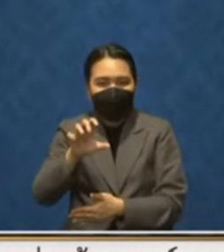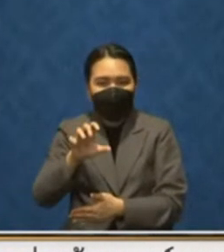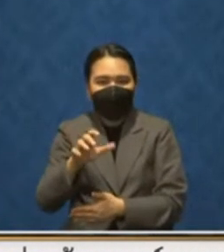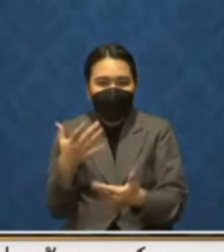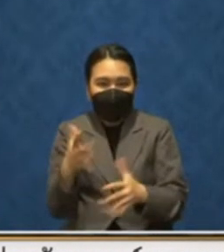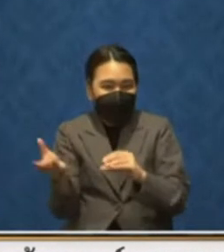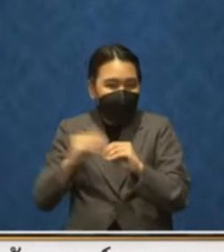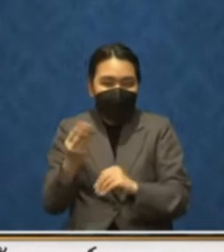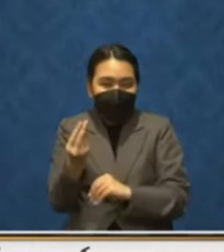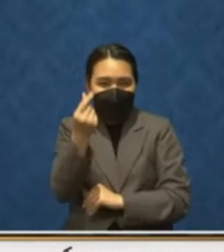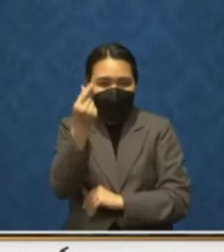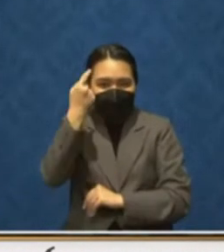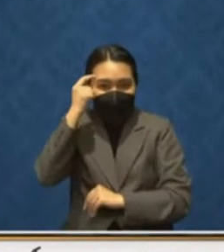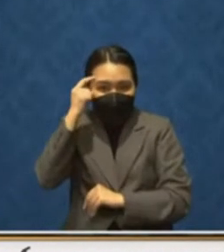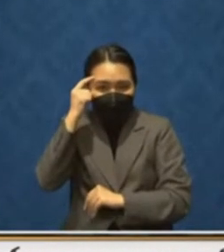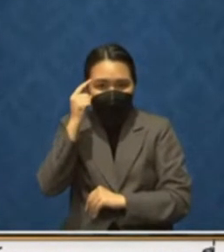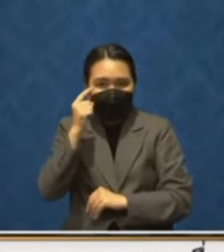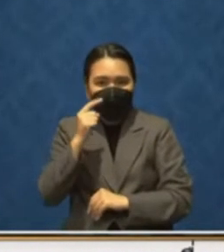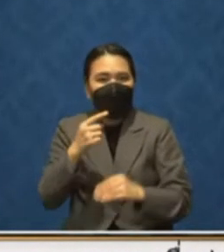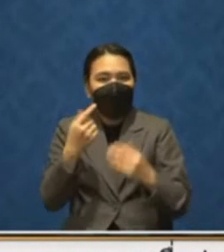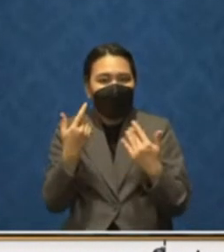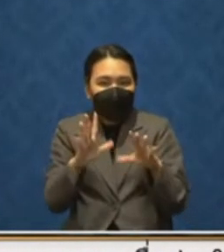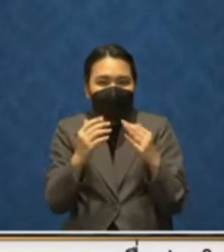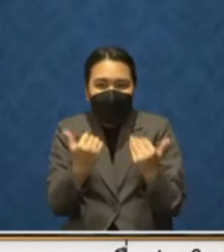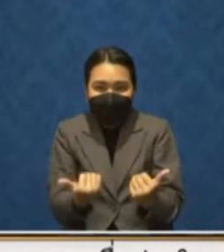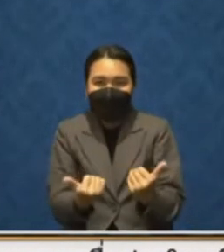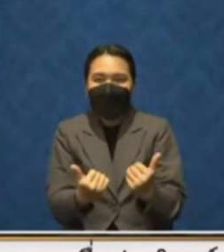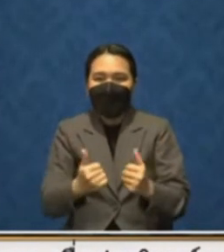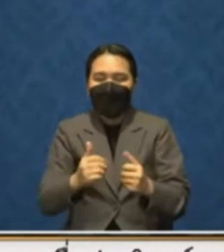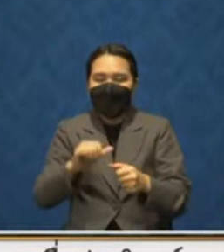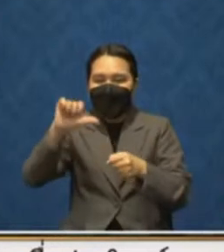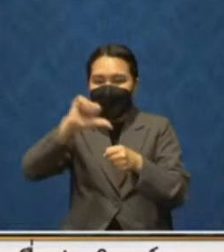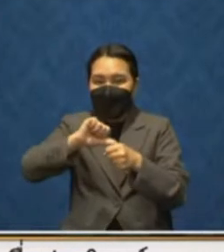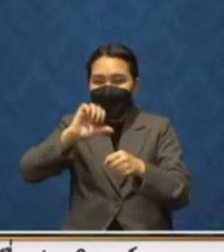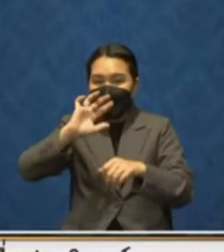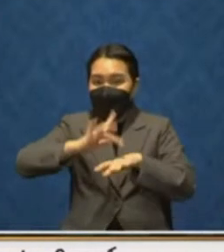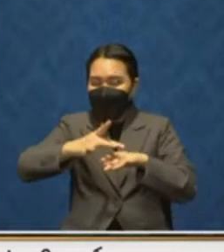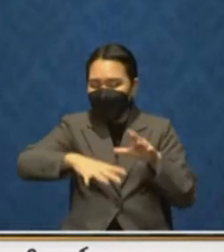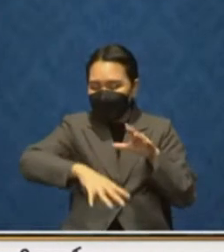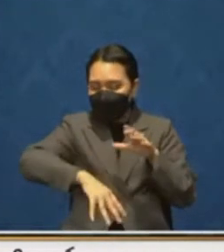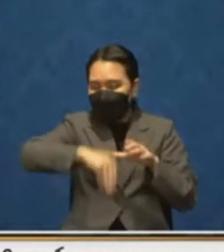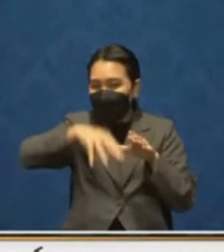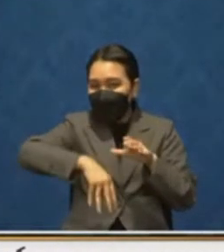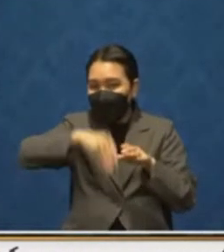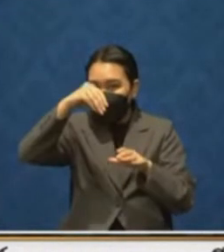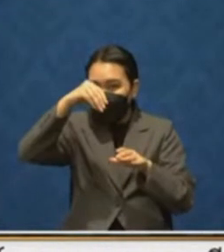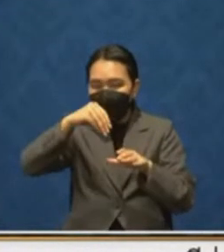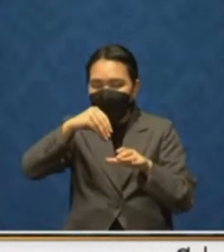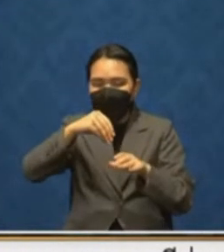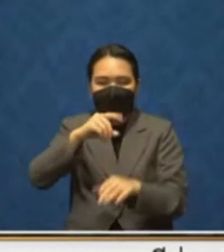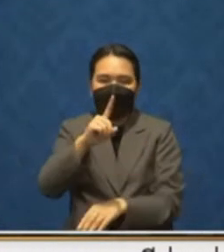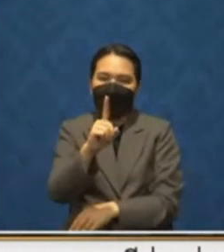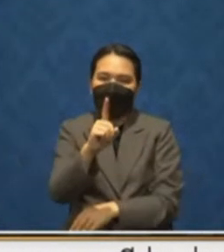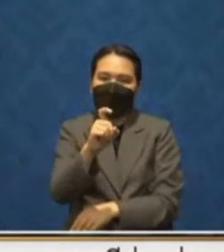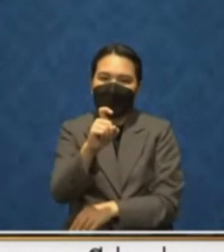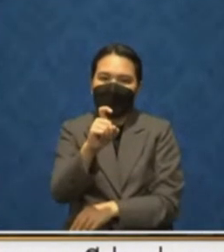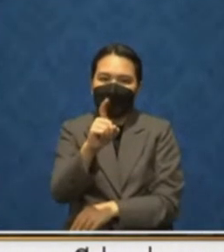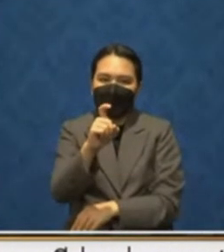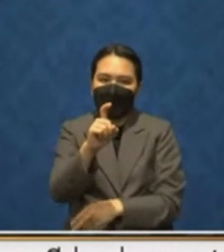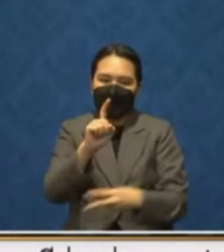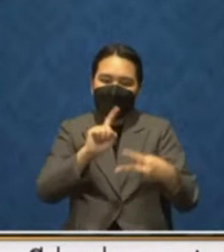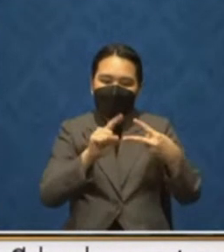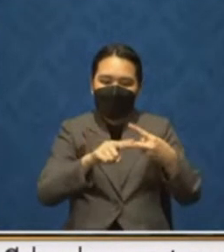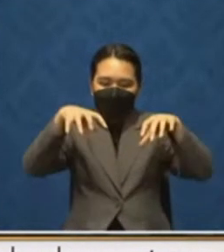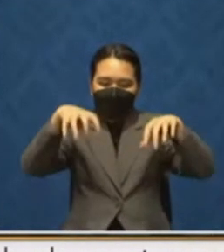อีกเท่าไหร่นะทุกวันนี้ก็ขุดก๊าซธรรมชาติจากเอราวัณกับกฎไม่ได้ประชาชน